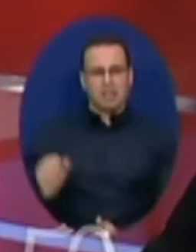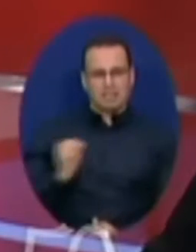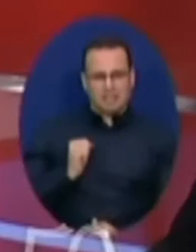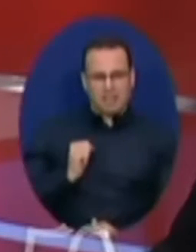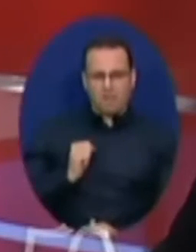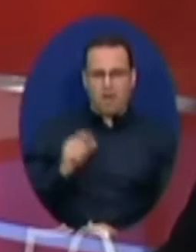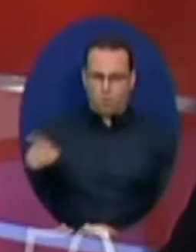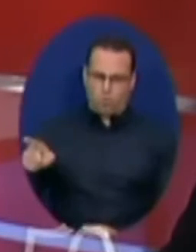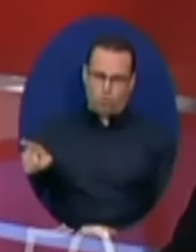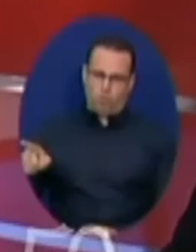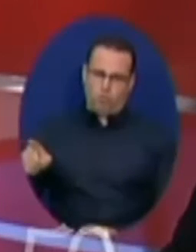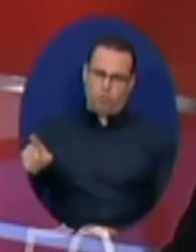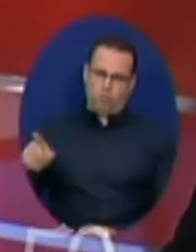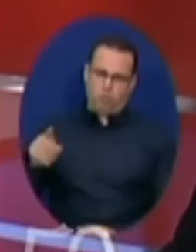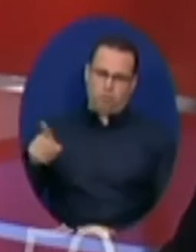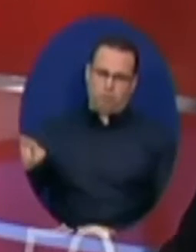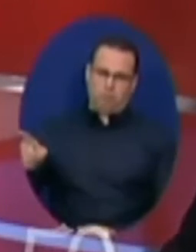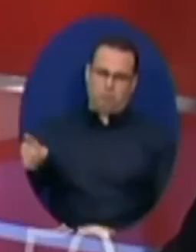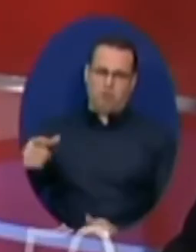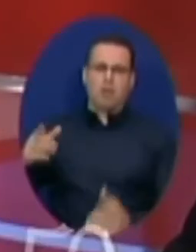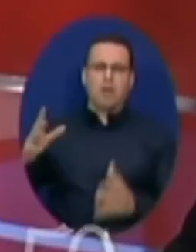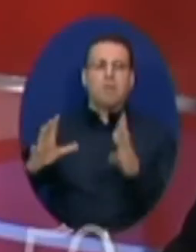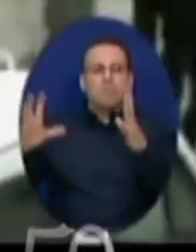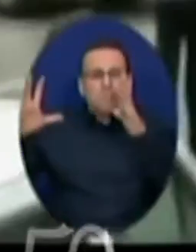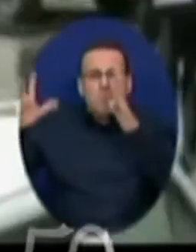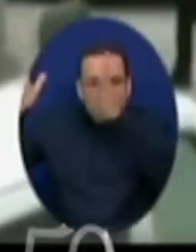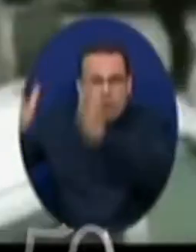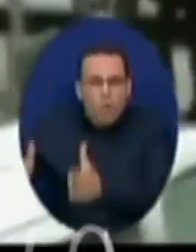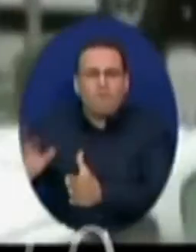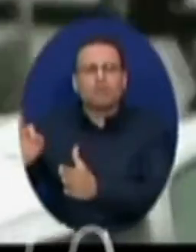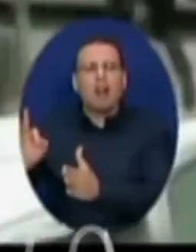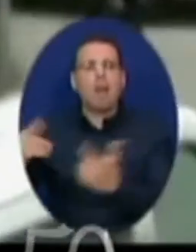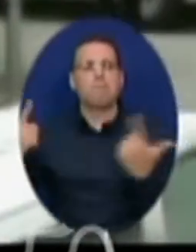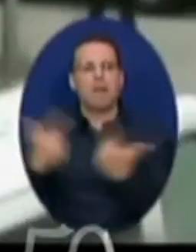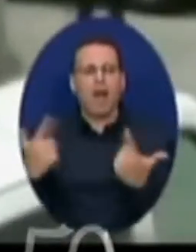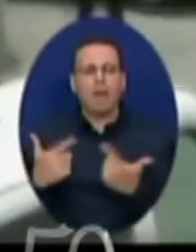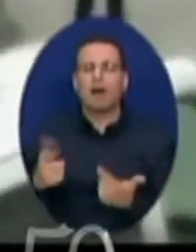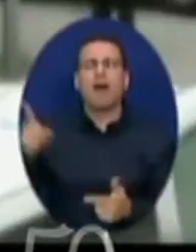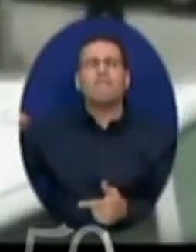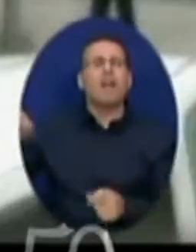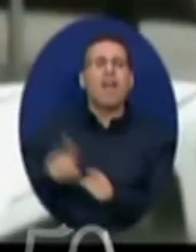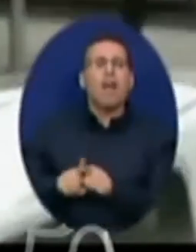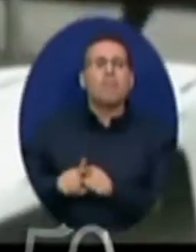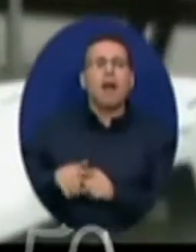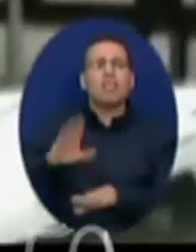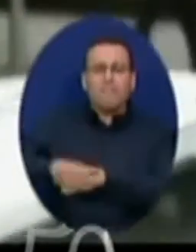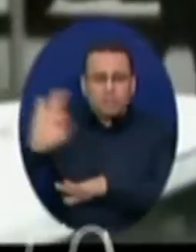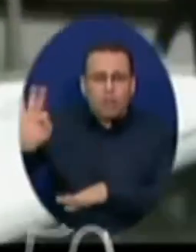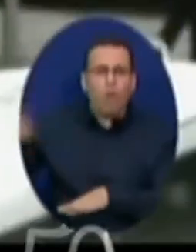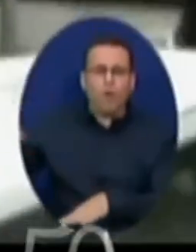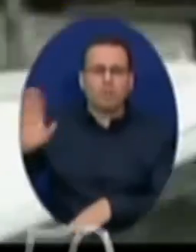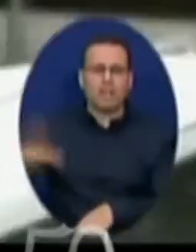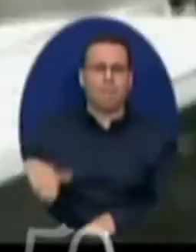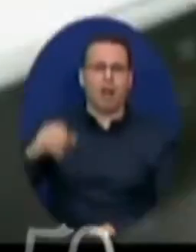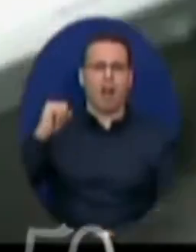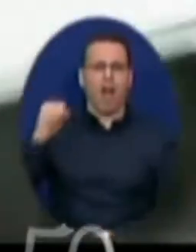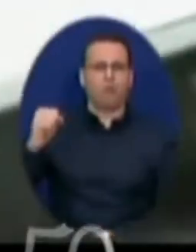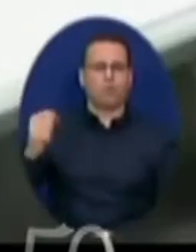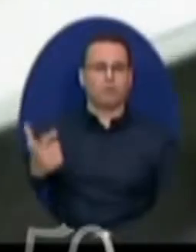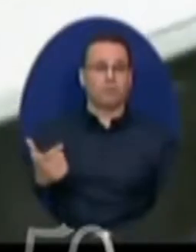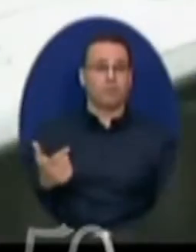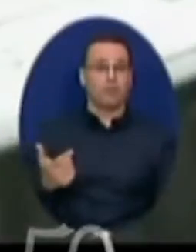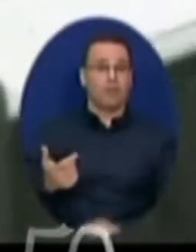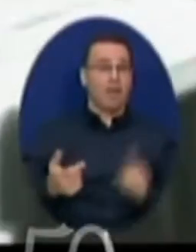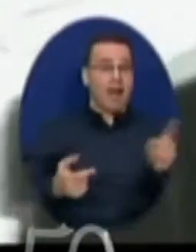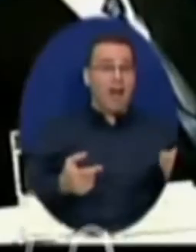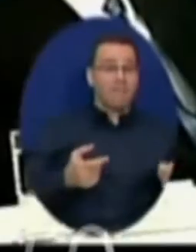צבא הוא מכונת מלחמה. אחד התפקידים שלה הוא להרוג את האויב. מוסר עוסק בעשיית צדק. לכן המושג צבא מוסרי מכיל